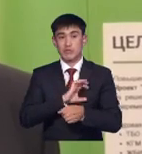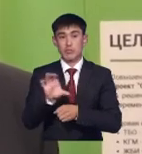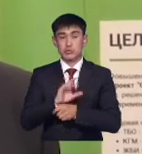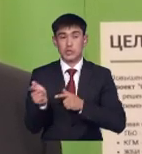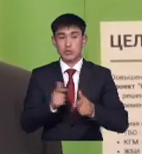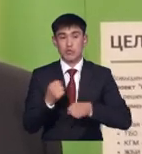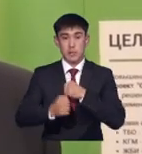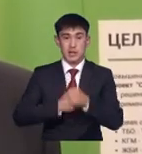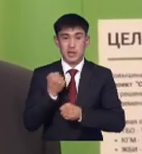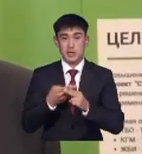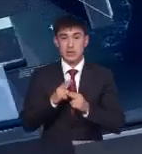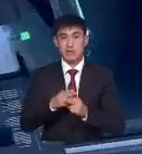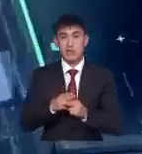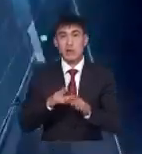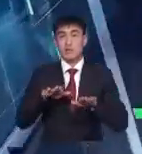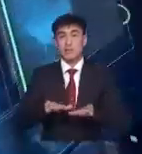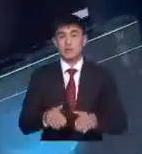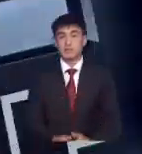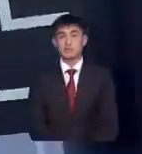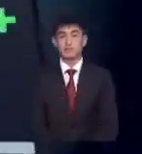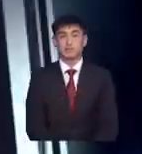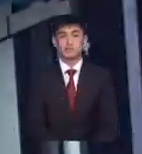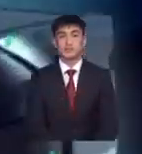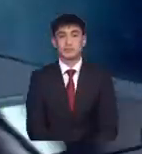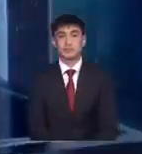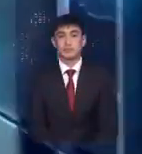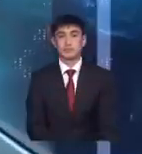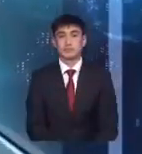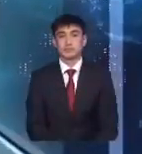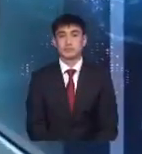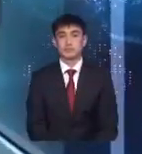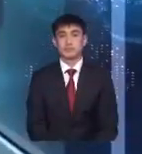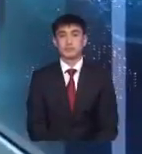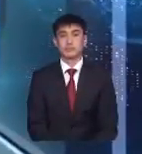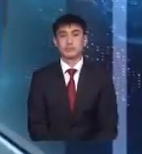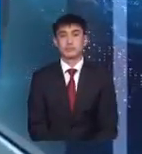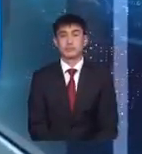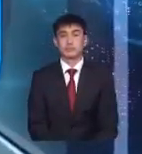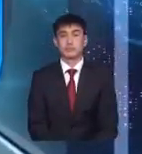готовых материалов в данном экопарке телеканал жи тасу илийский район